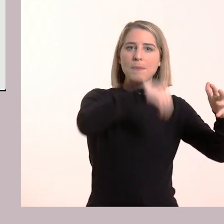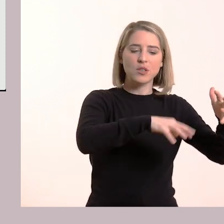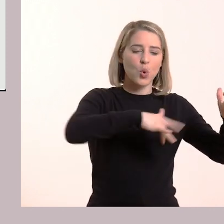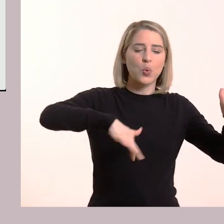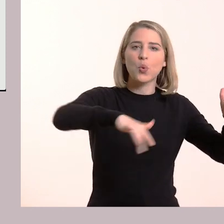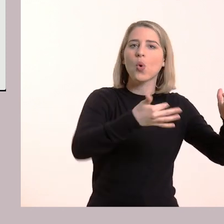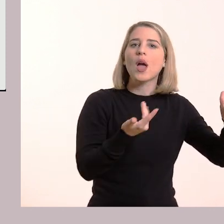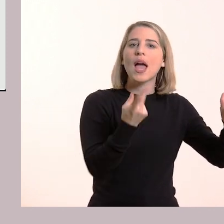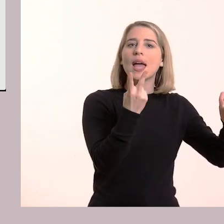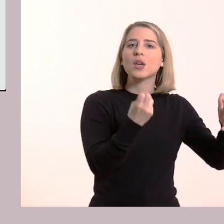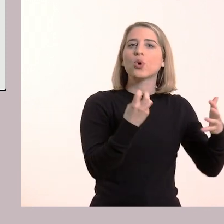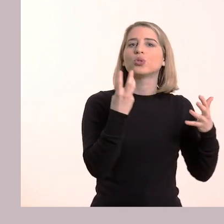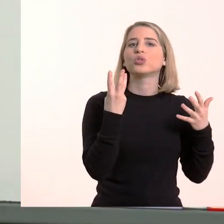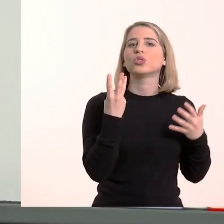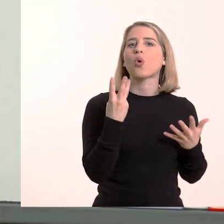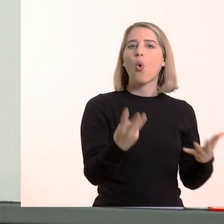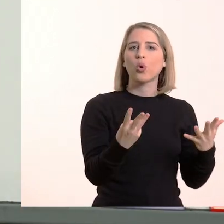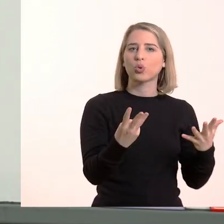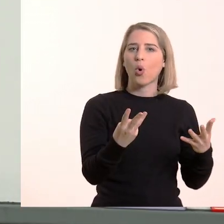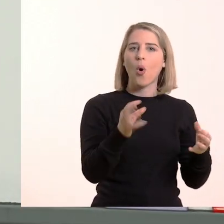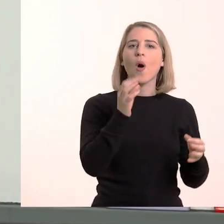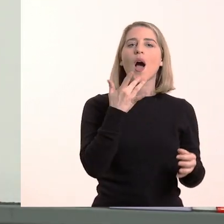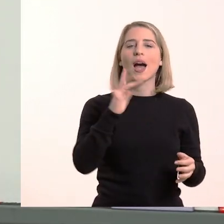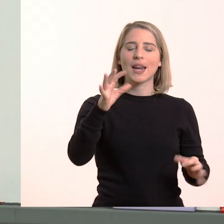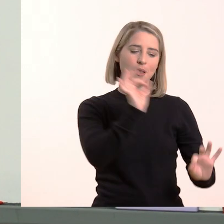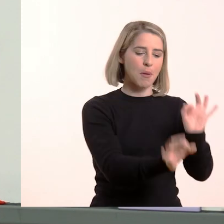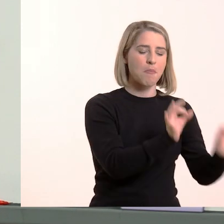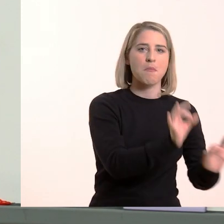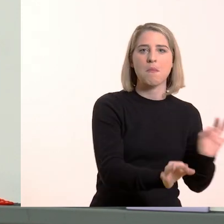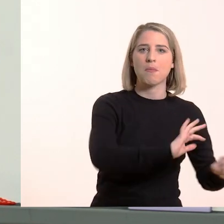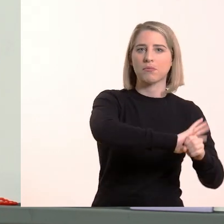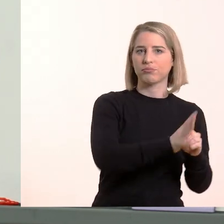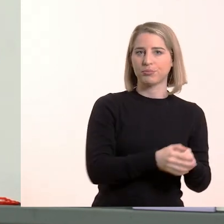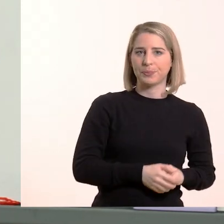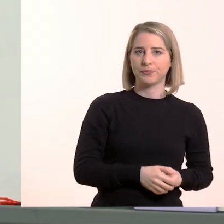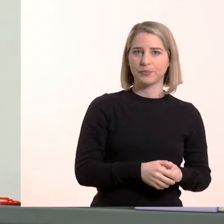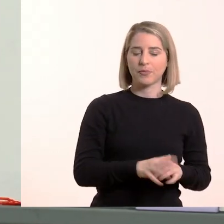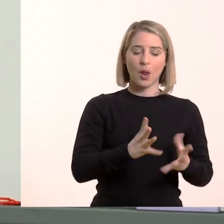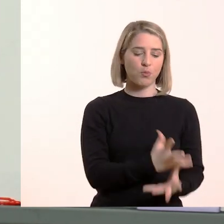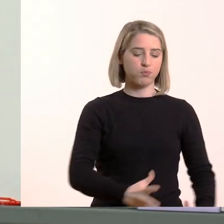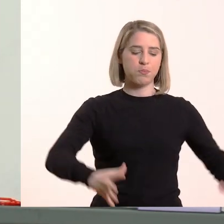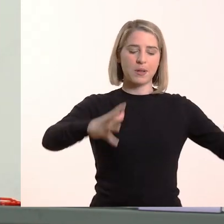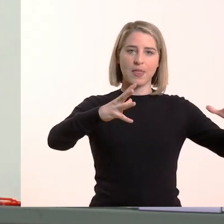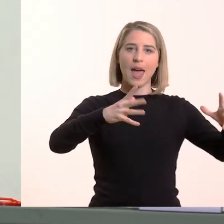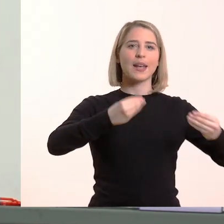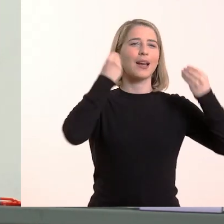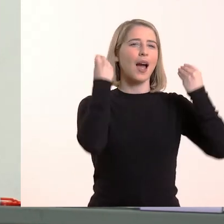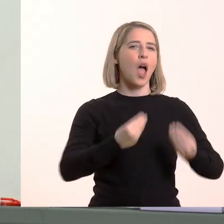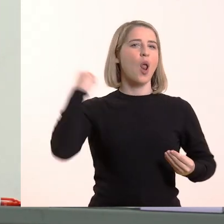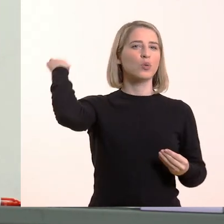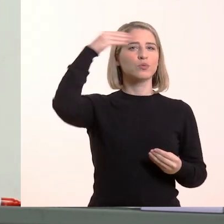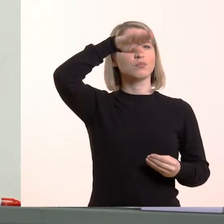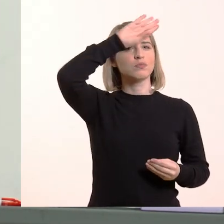χρυσά νομίσματα. Το πιθάρι λοιπόν του καλού Σεΐχη έχει 28 νομίσματα.